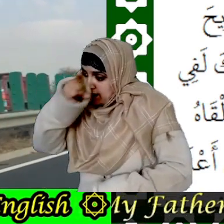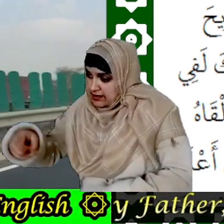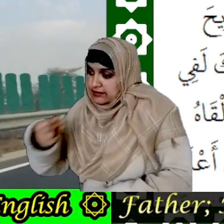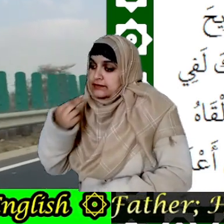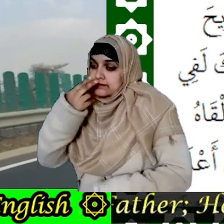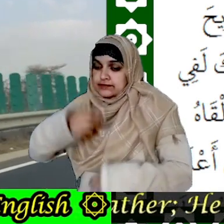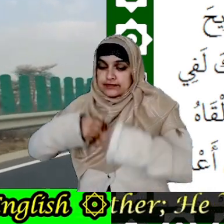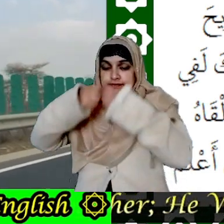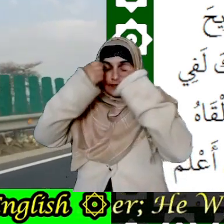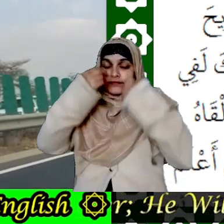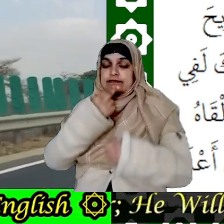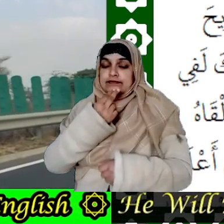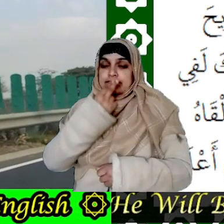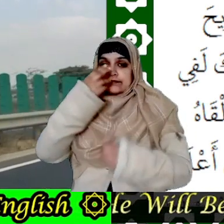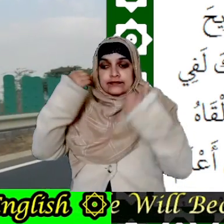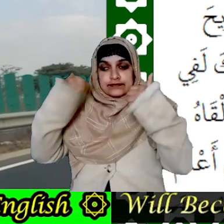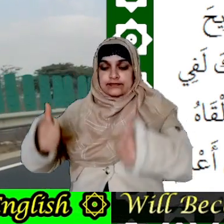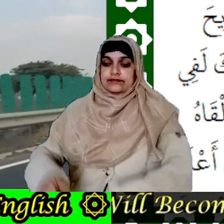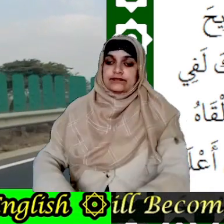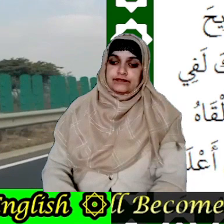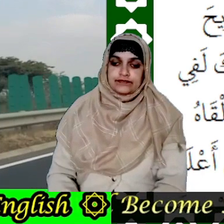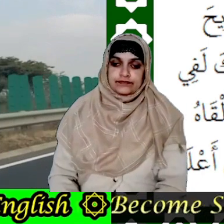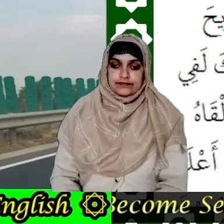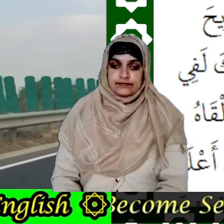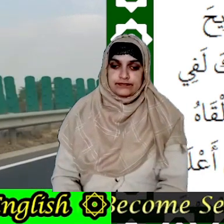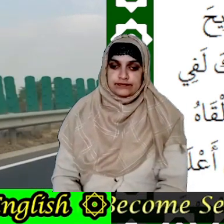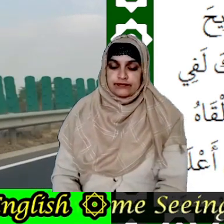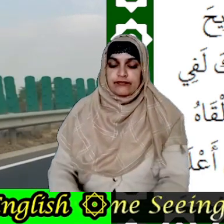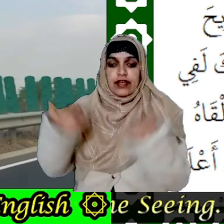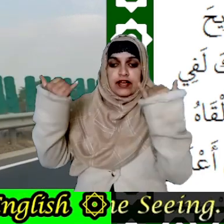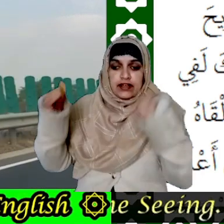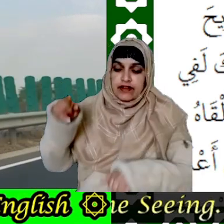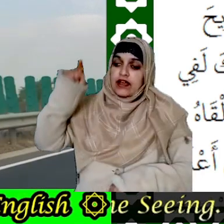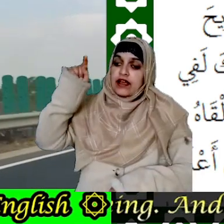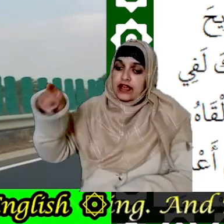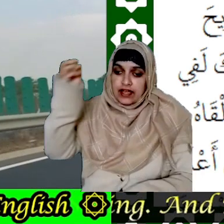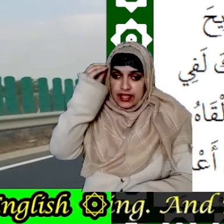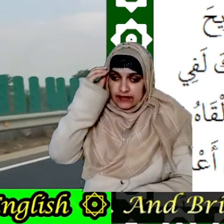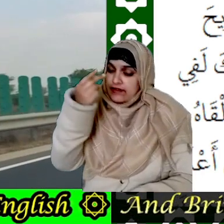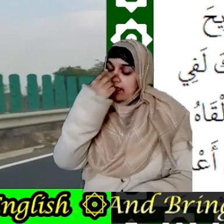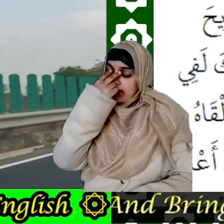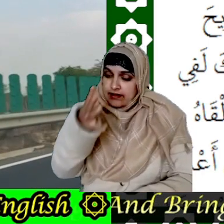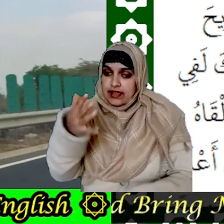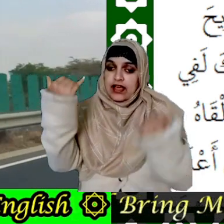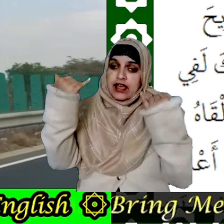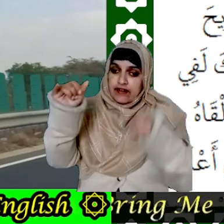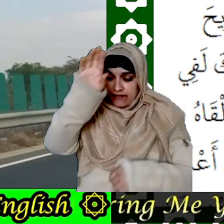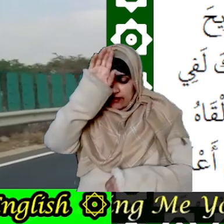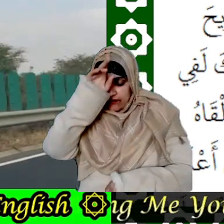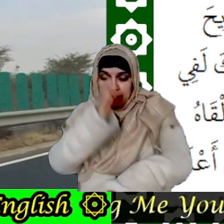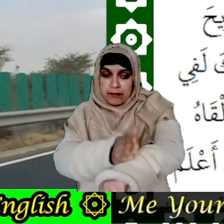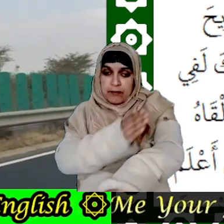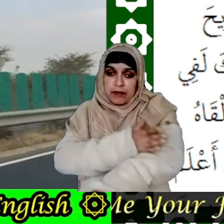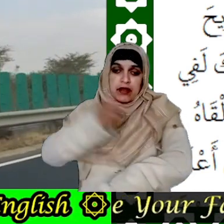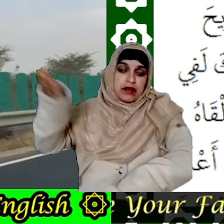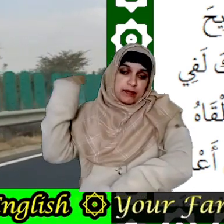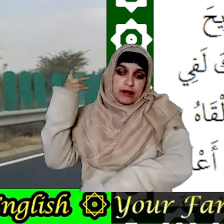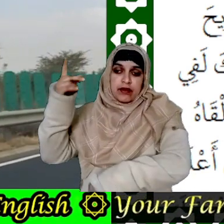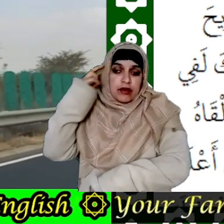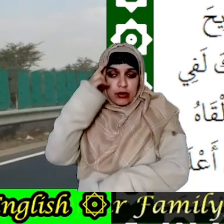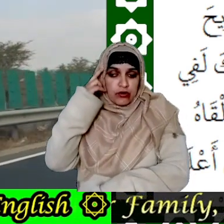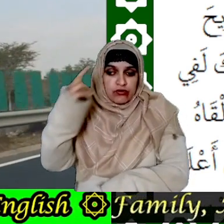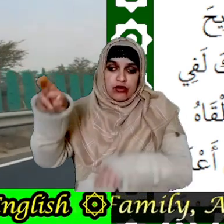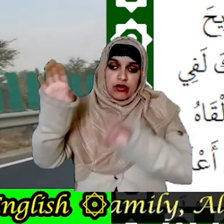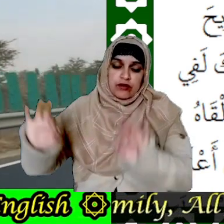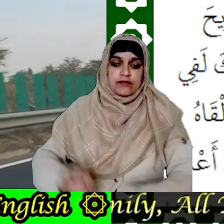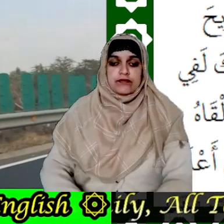تفتجني يوسف اما اللين الرام فنيت فلما أن جاء